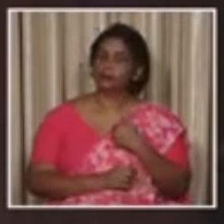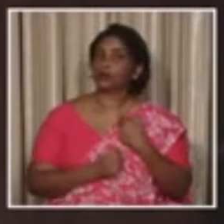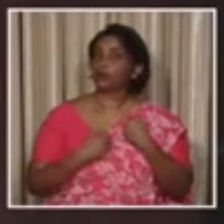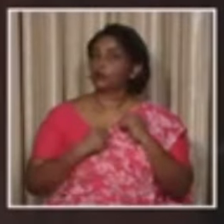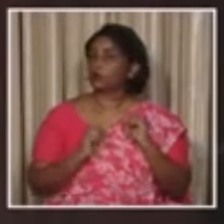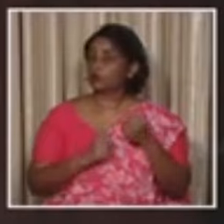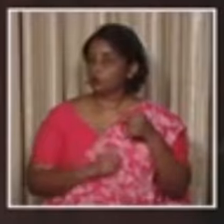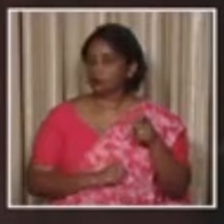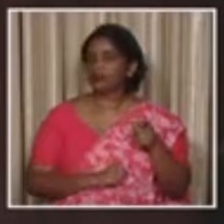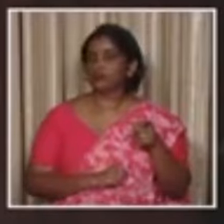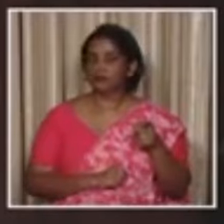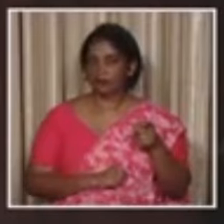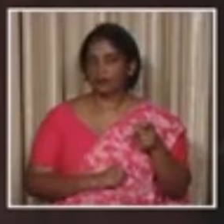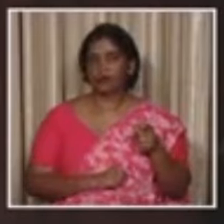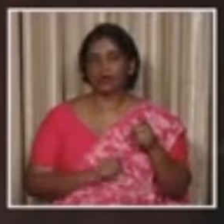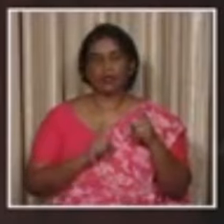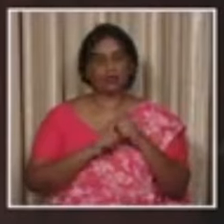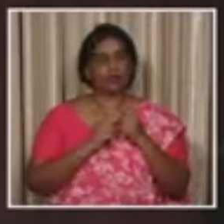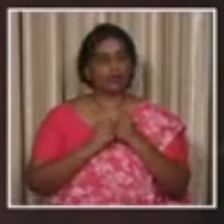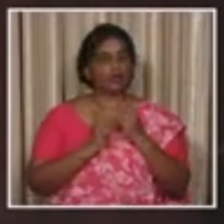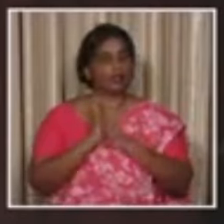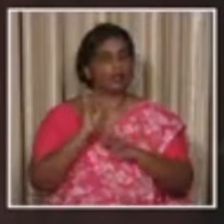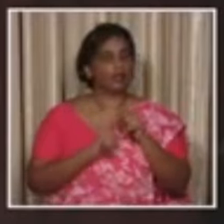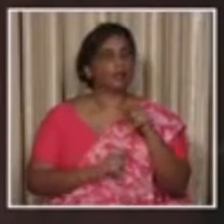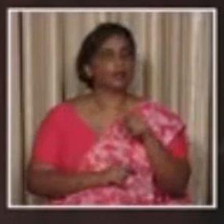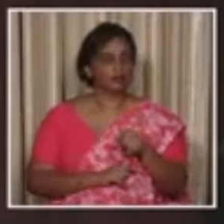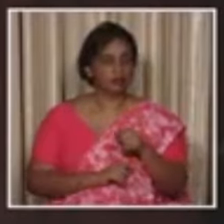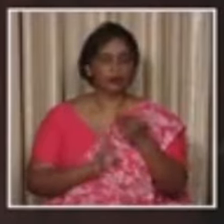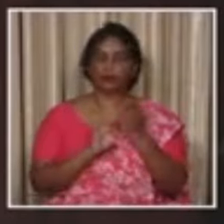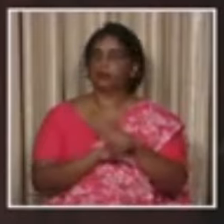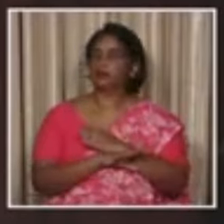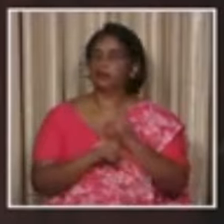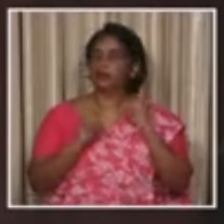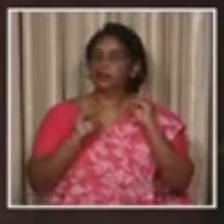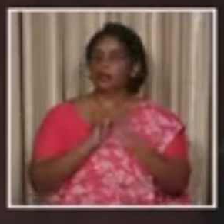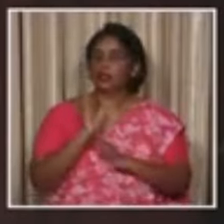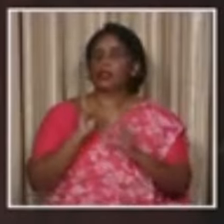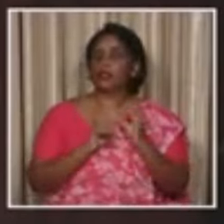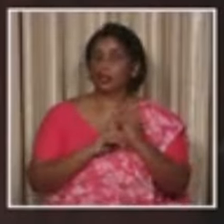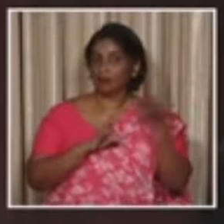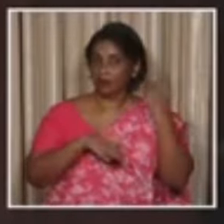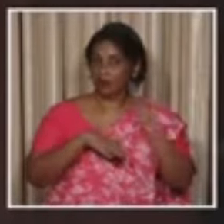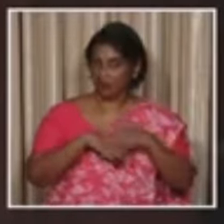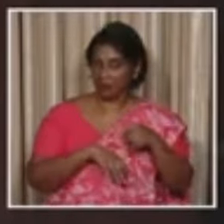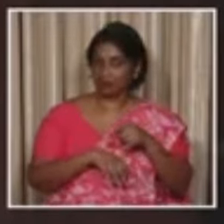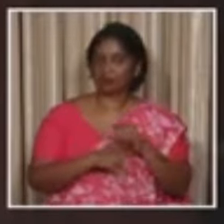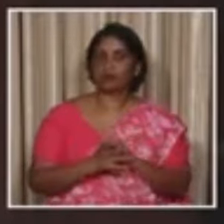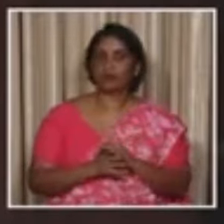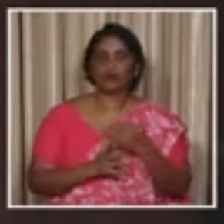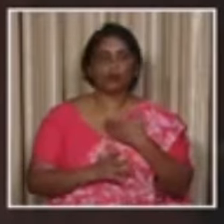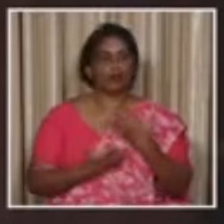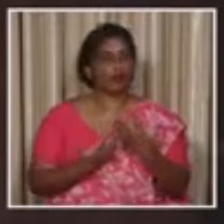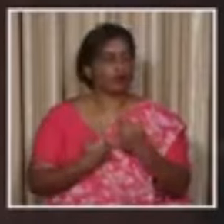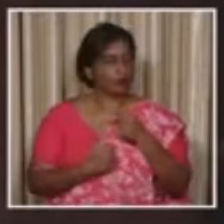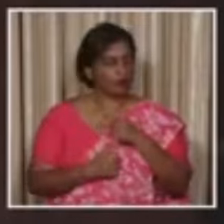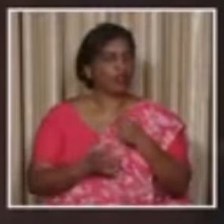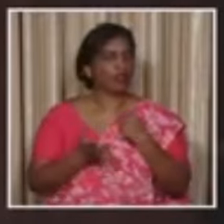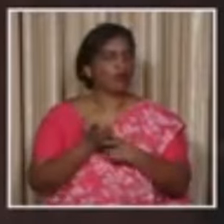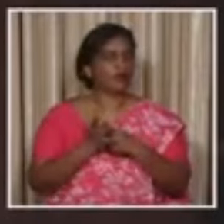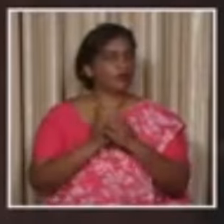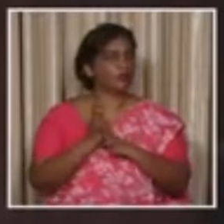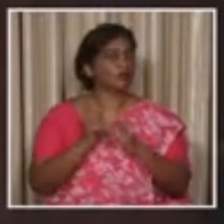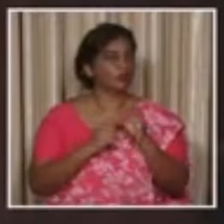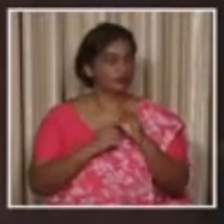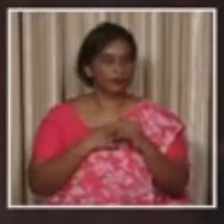කරේ මෙතන දලසලාපරමත්වත් ඉන්නවා අපේ හිටපු ක්‍රීඩා අමාත්‍යවරයෙක් විදියට. මගේ ඌමනාව තිබුණේ රෝණ දිසානායක